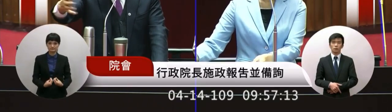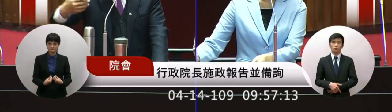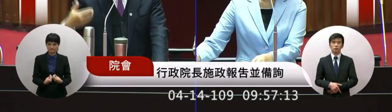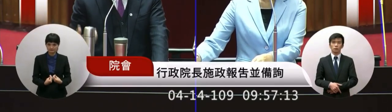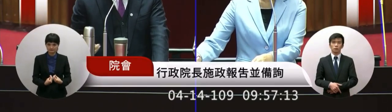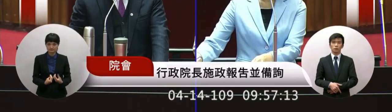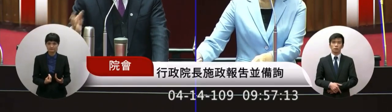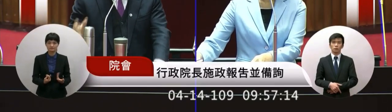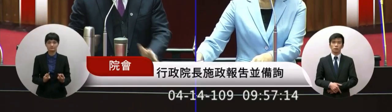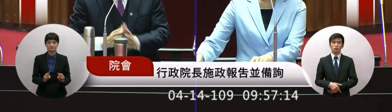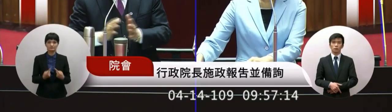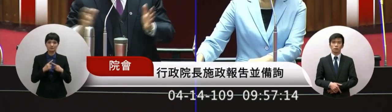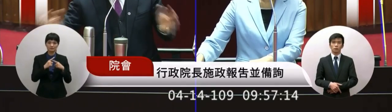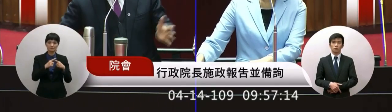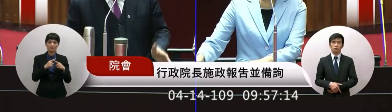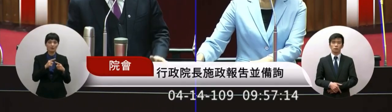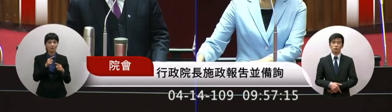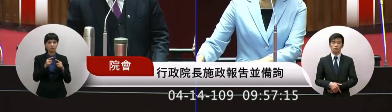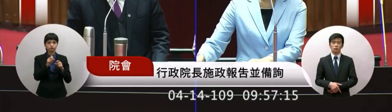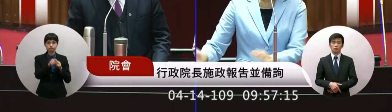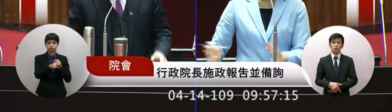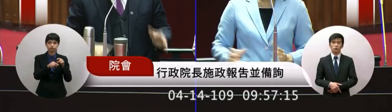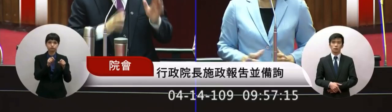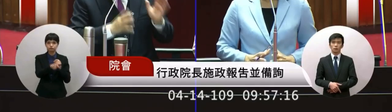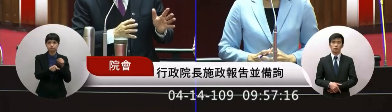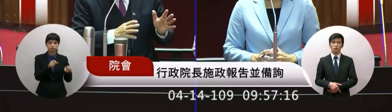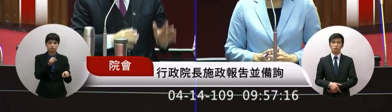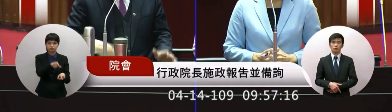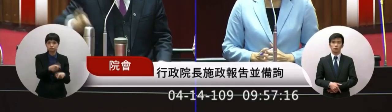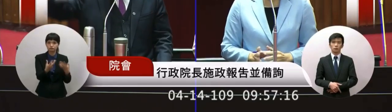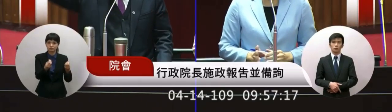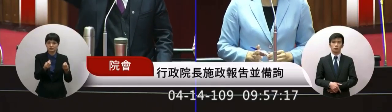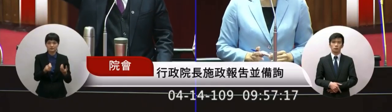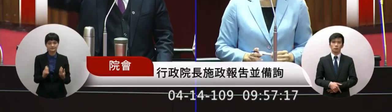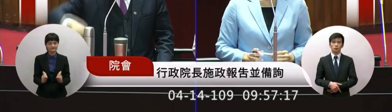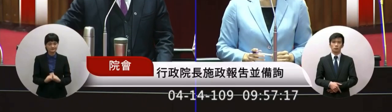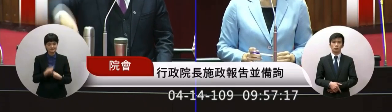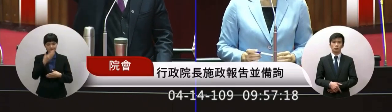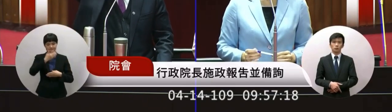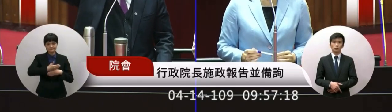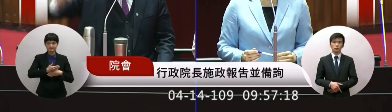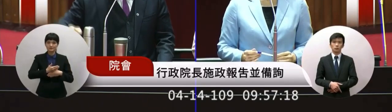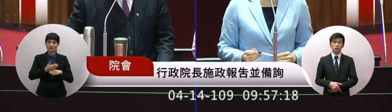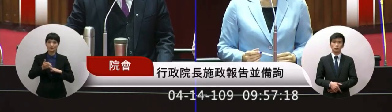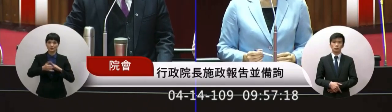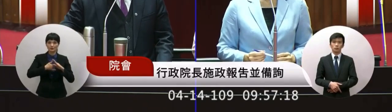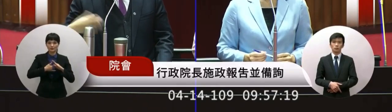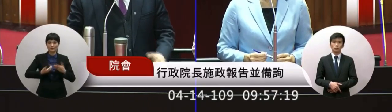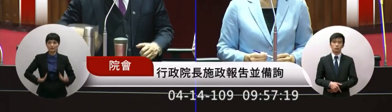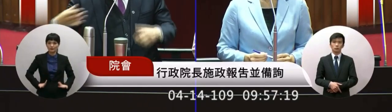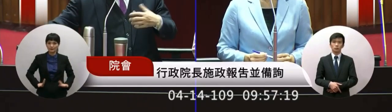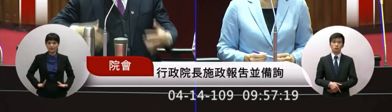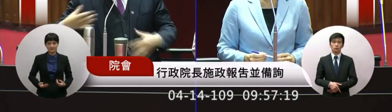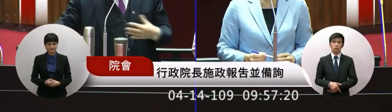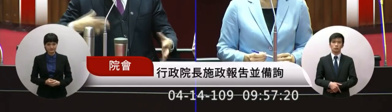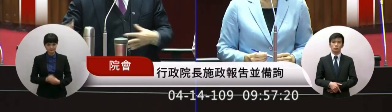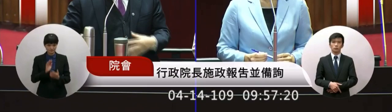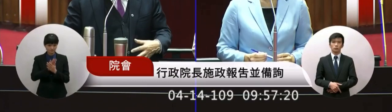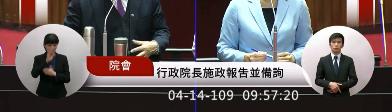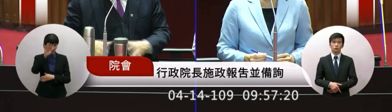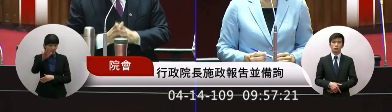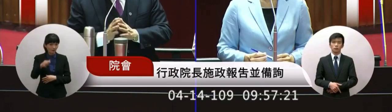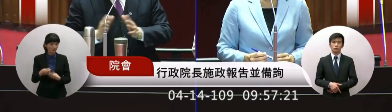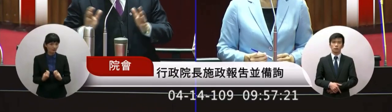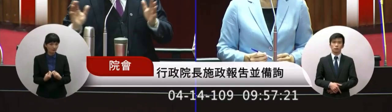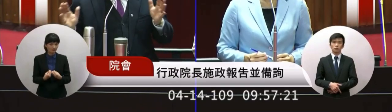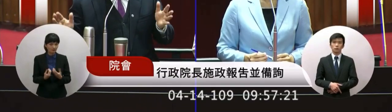无工行做，于是休息很多。那以后可能很快反弹起来，恐怕要大量